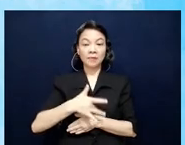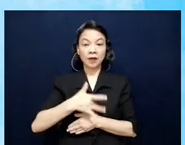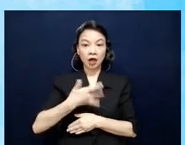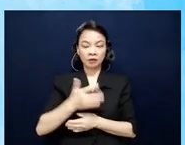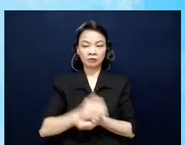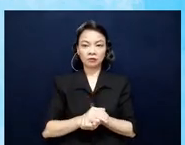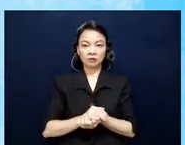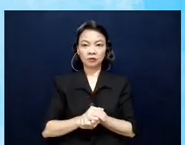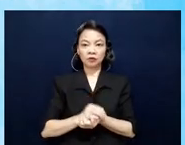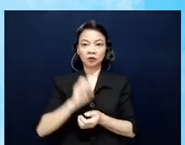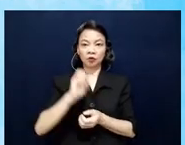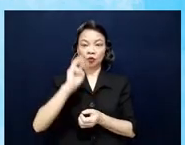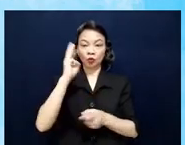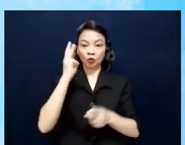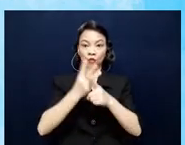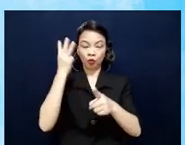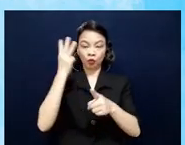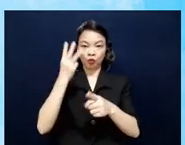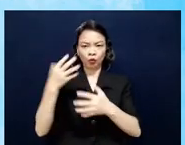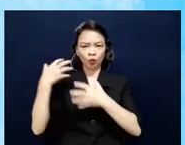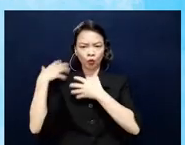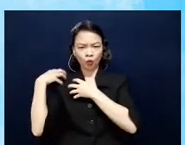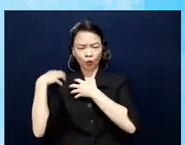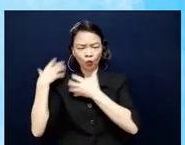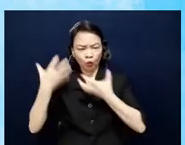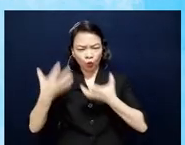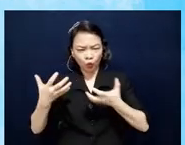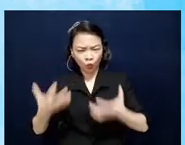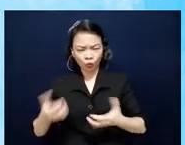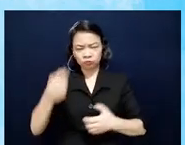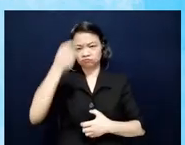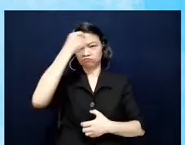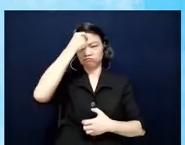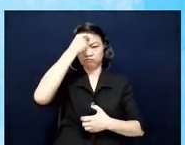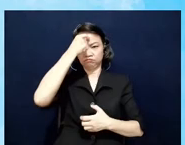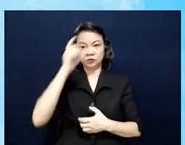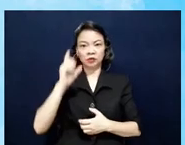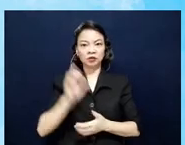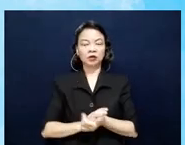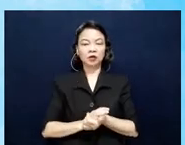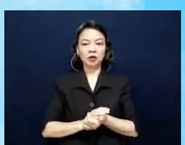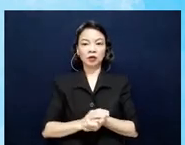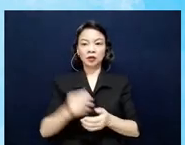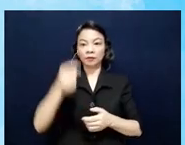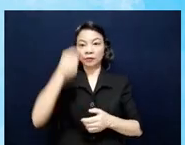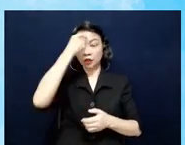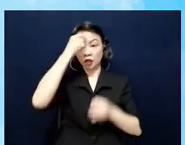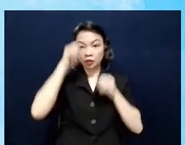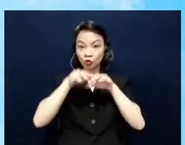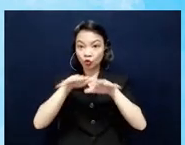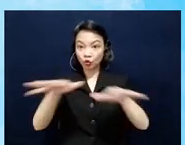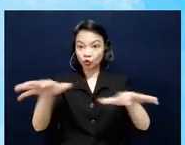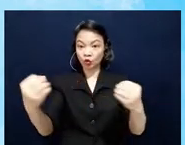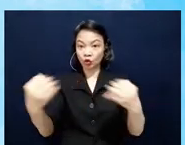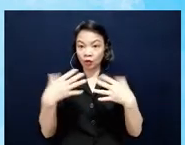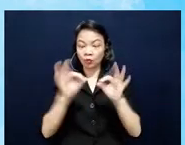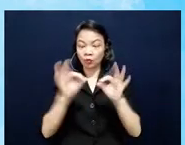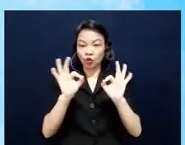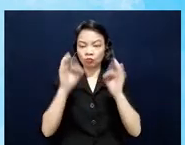burden of disease di mana penyakit menular belum tuntas seperti